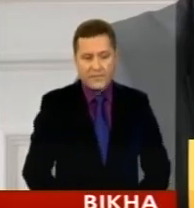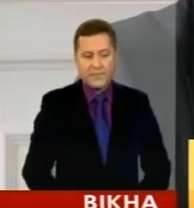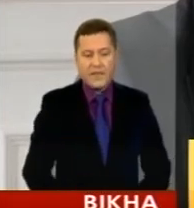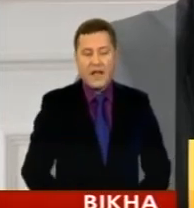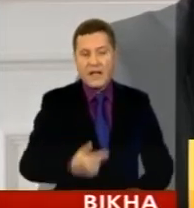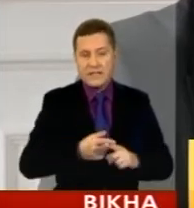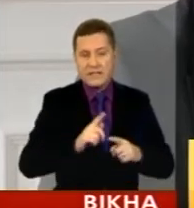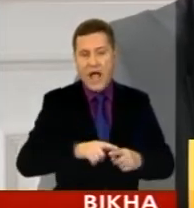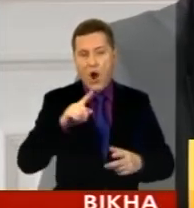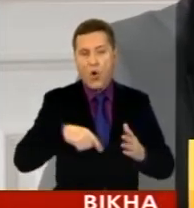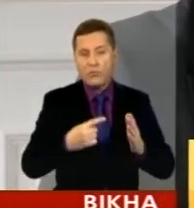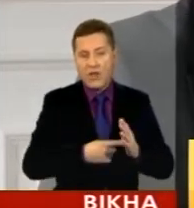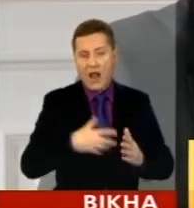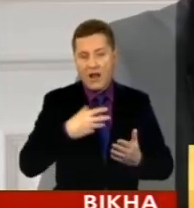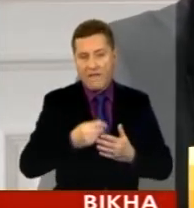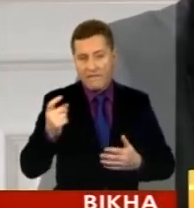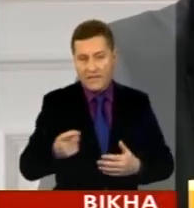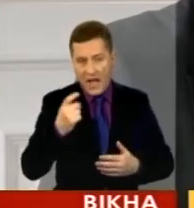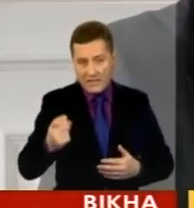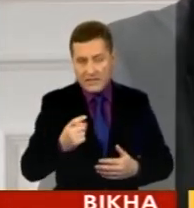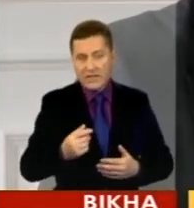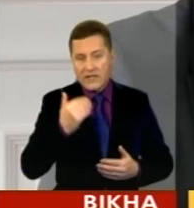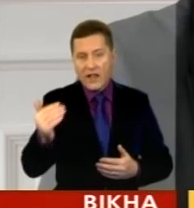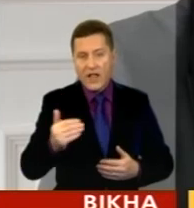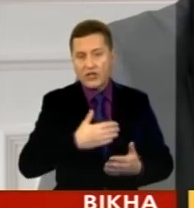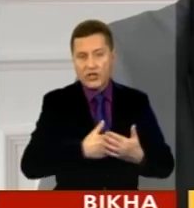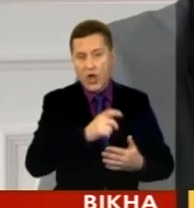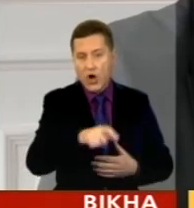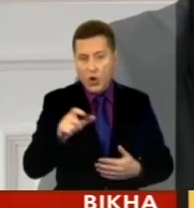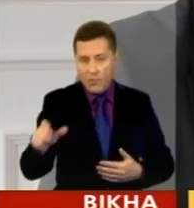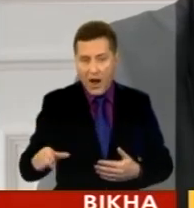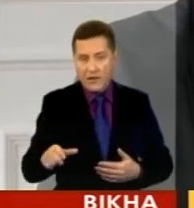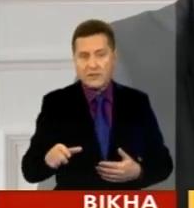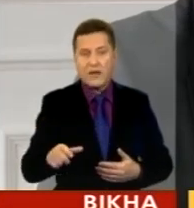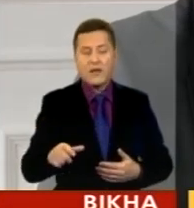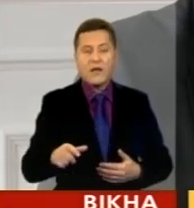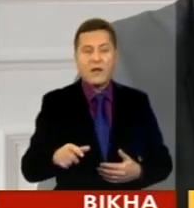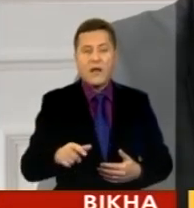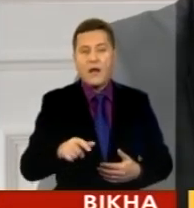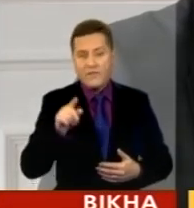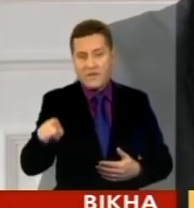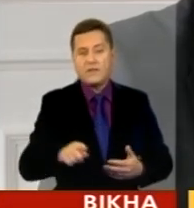власності, належати громаді. І без зміни профіля повинен далі працювати як кінотеатр.